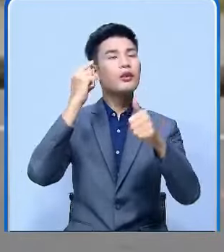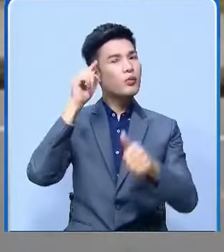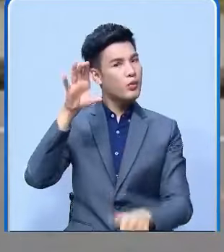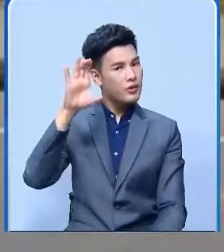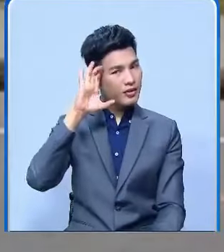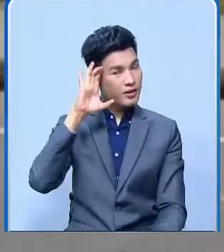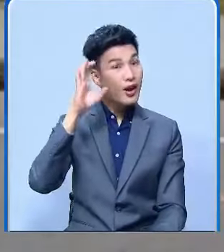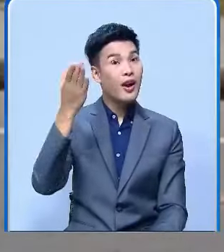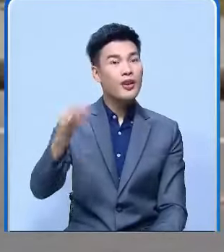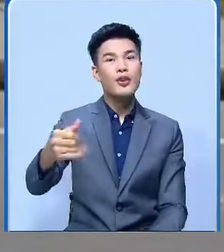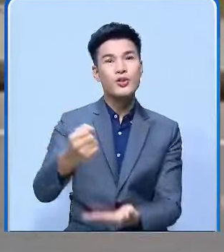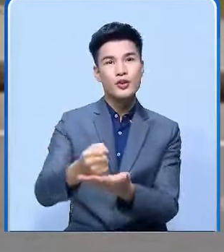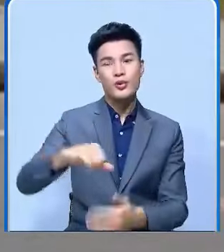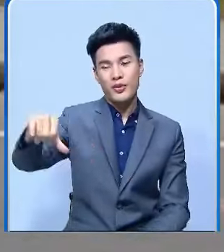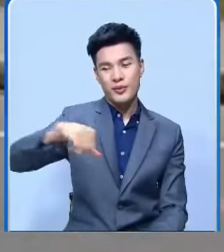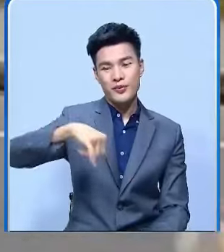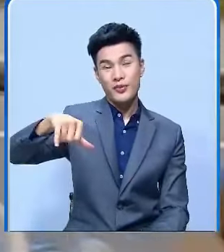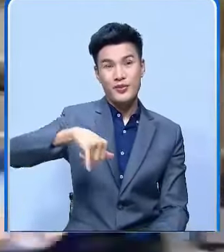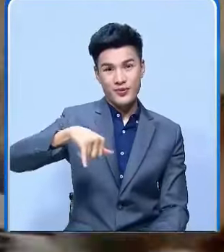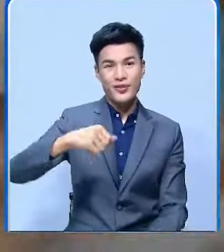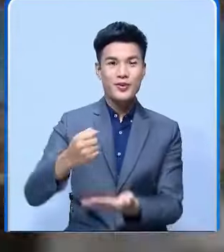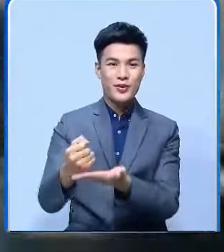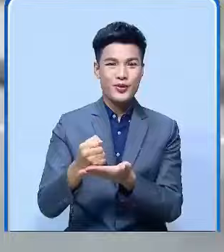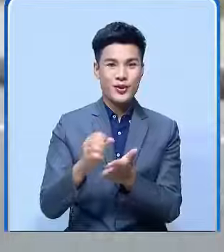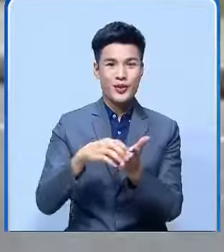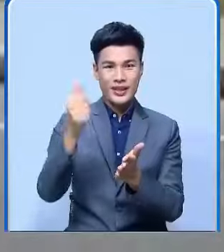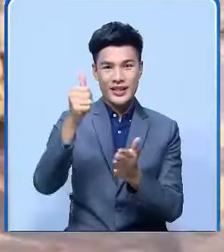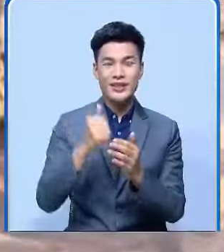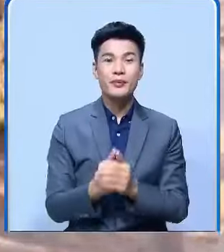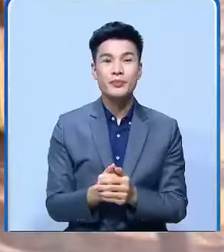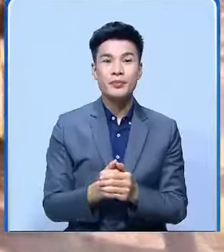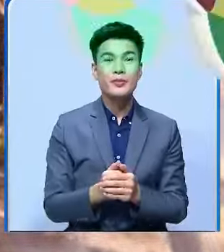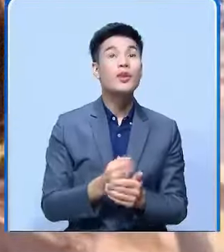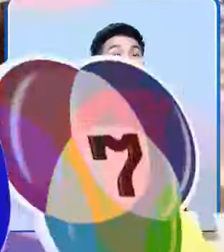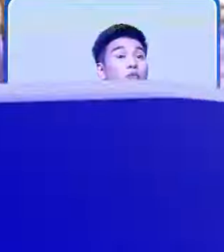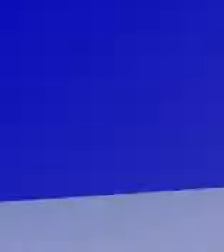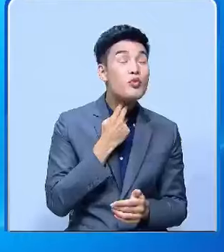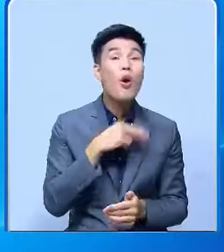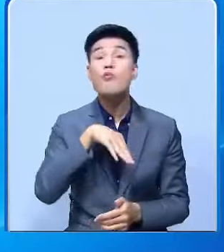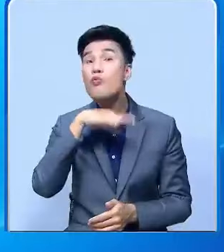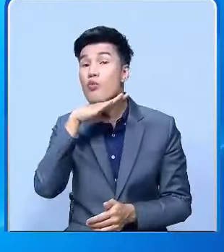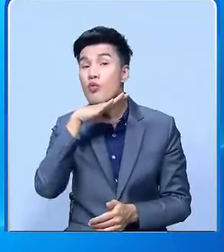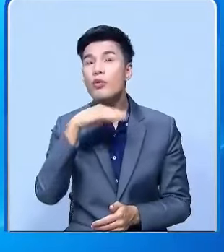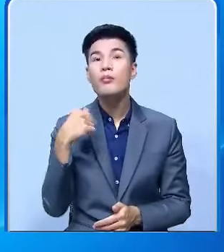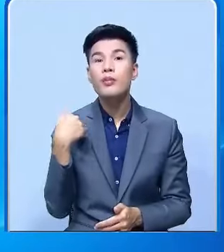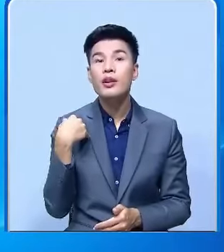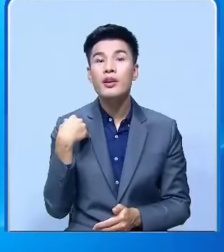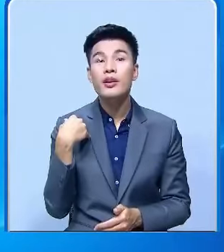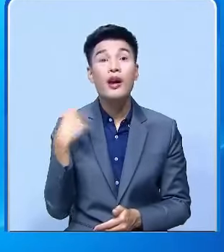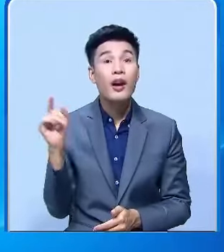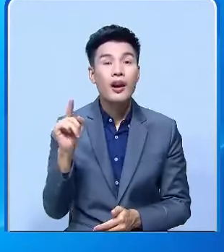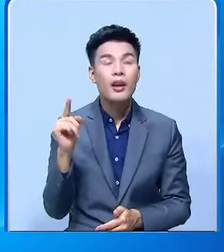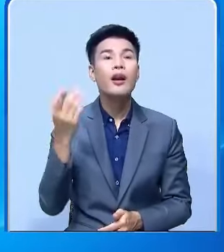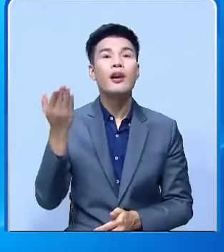ป็นเจ้าบราวนี่นำโชคค่ะ คางคกแล้ว หมดแล้ว ยังไม่หมดสิ มีเหรอ มีเรื่อง